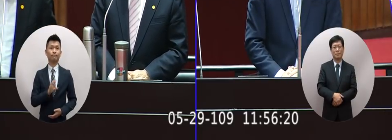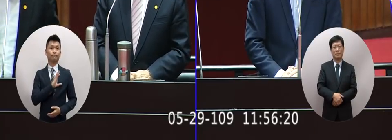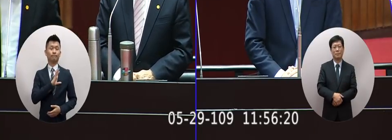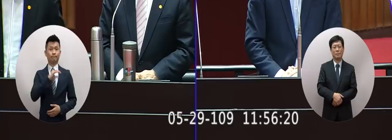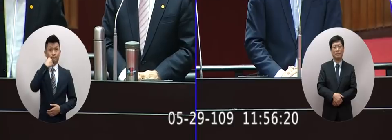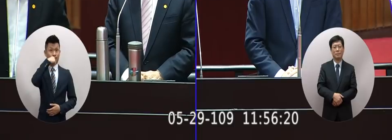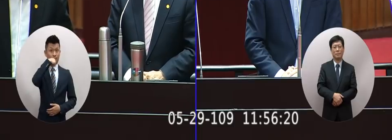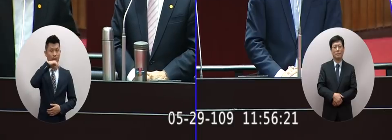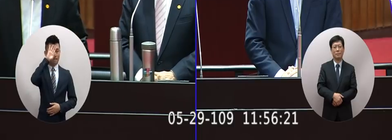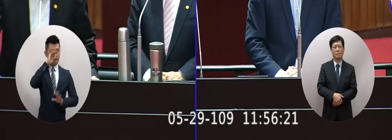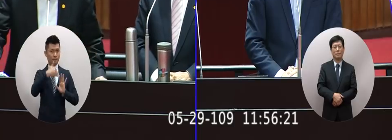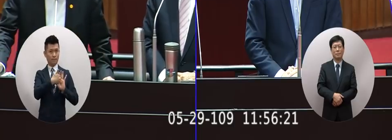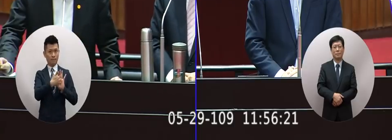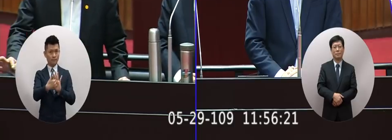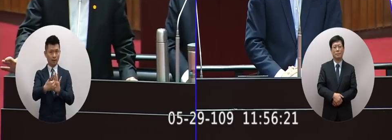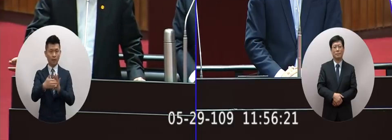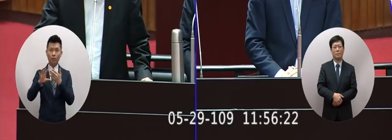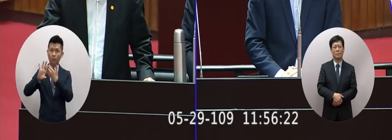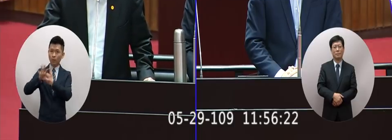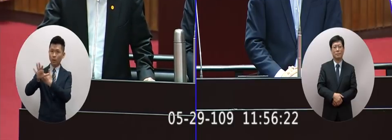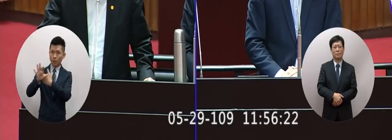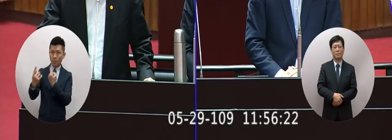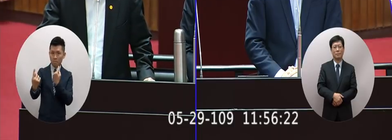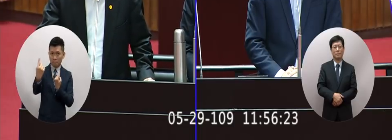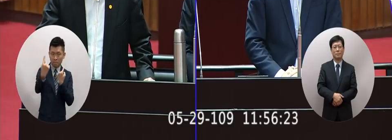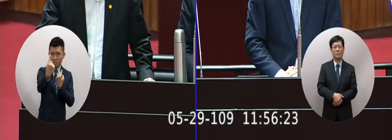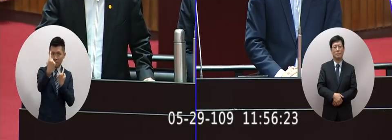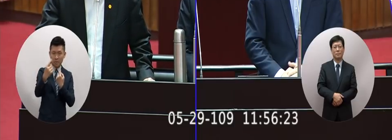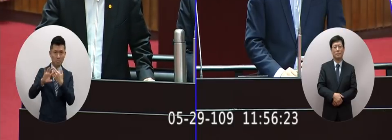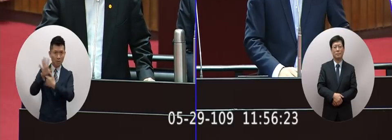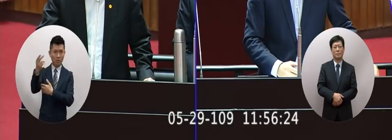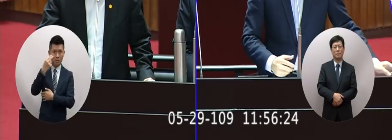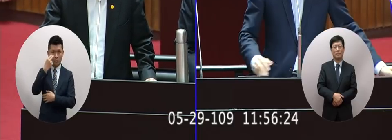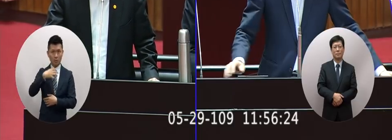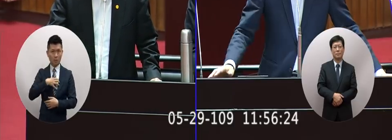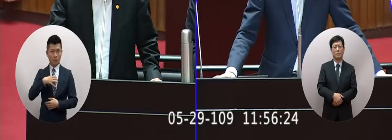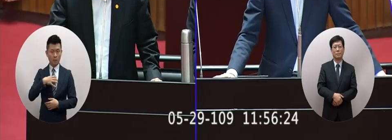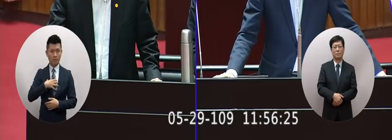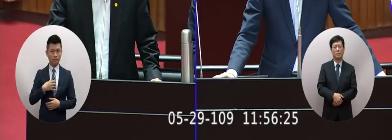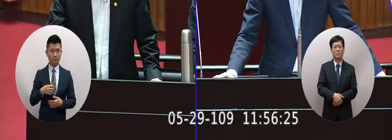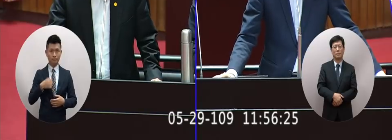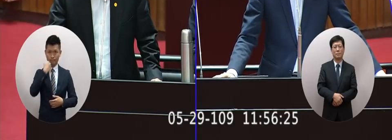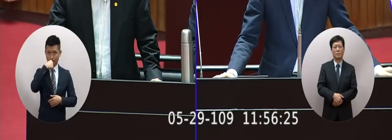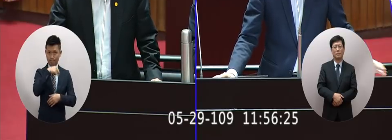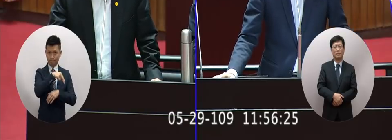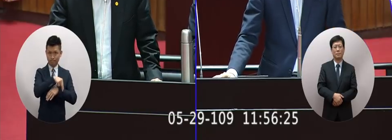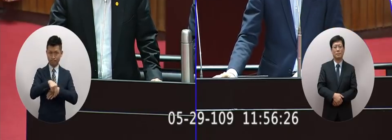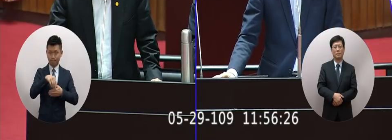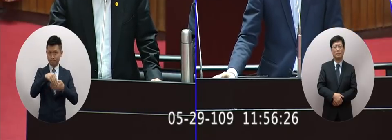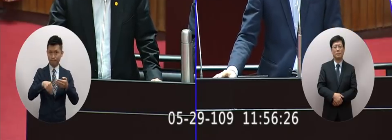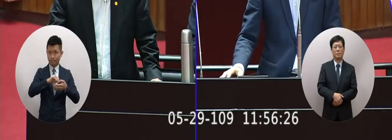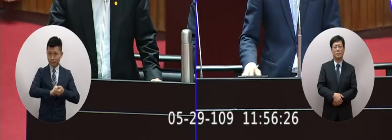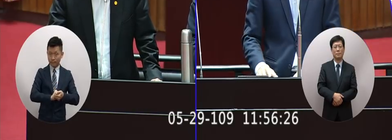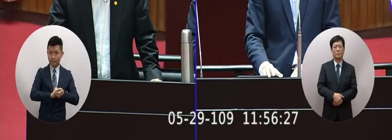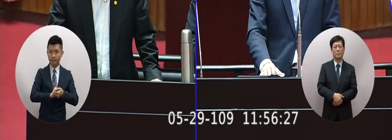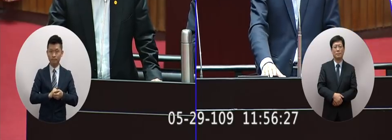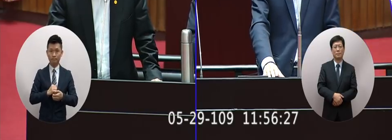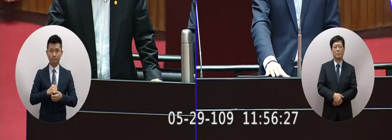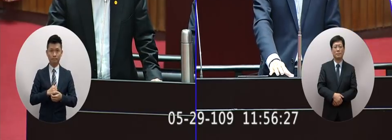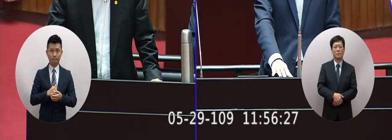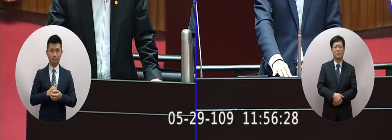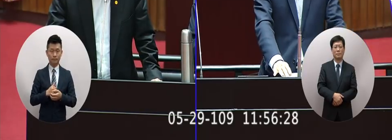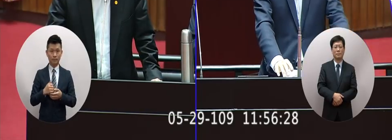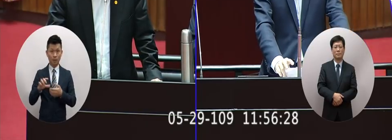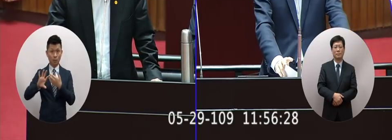国内的防疫情况好，国外的情况仍然险峻的情况，我们必然要订一套合乎实在需要的